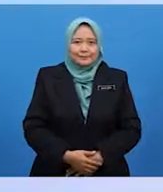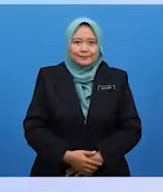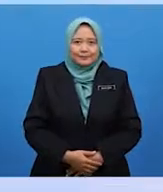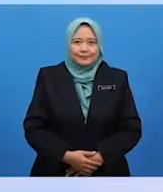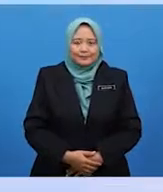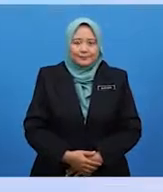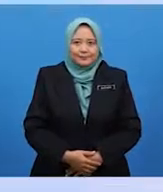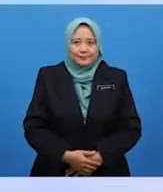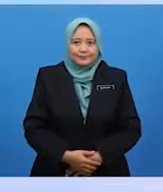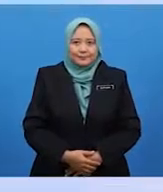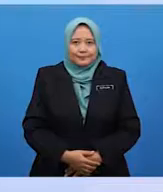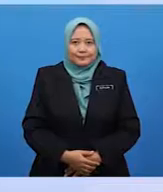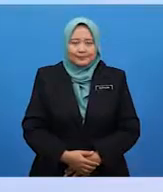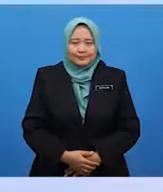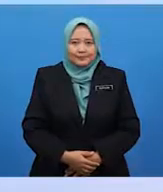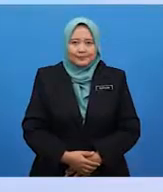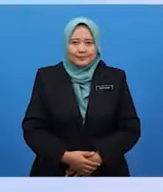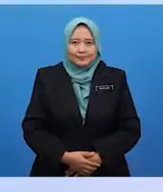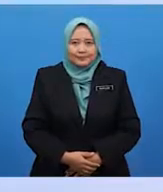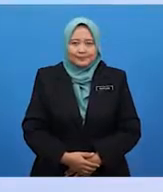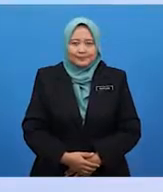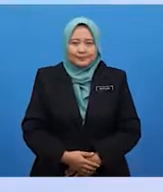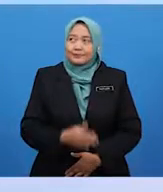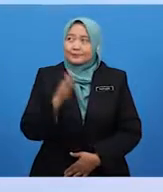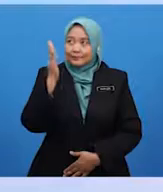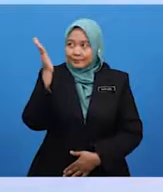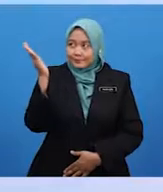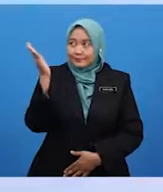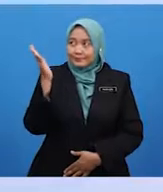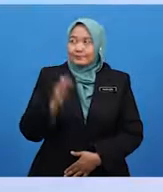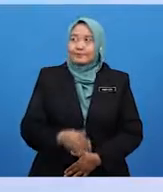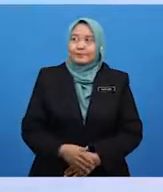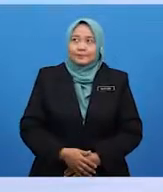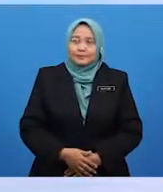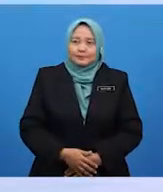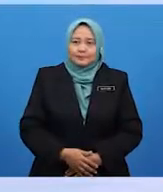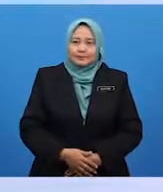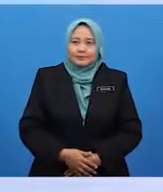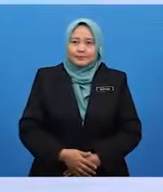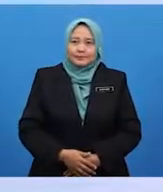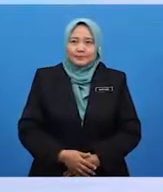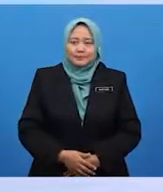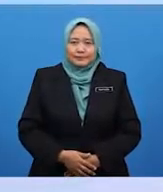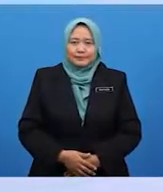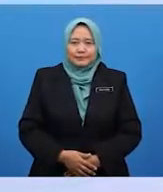air. Dari bermasuk-masuk di situ sangat jelas daripada Cikgu Arif, Cikgu Wan terangkan tadi.